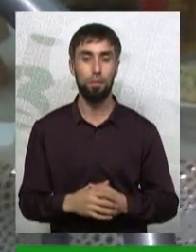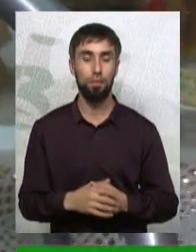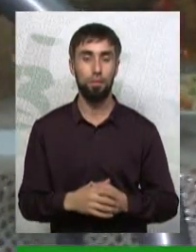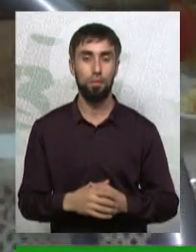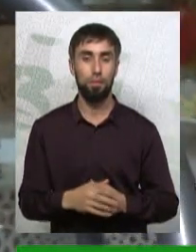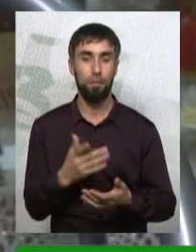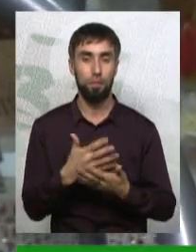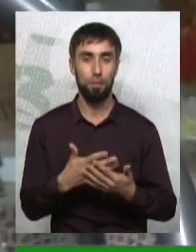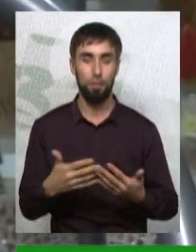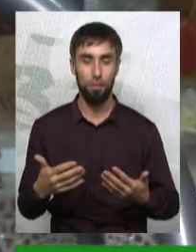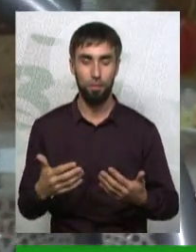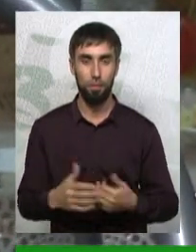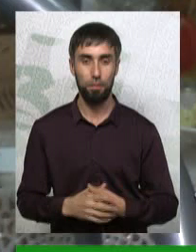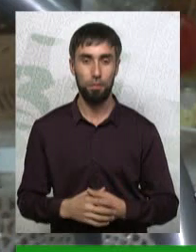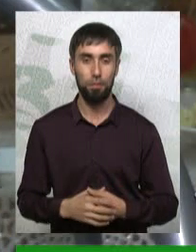диагностику